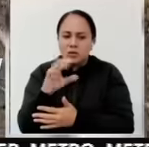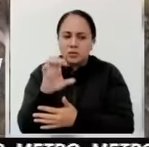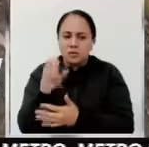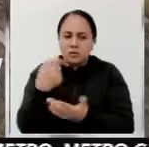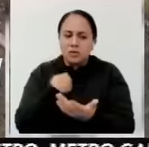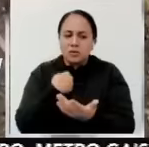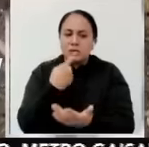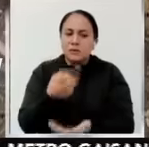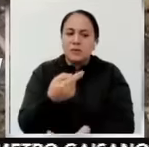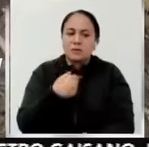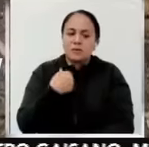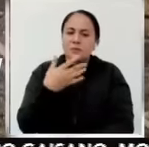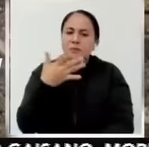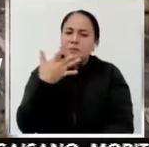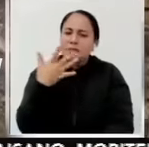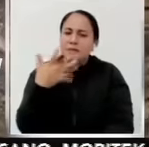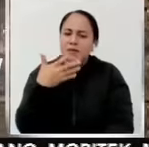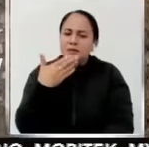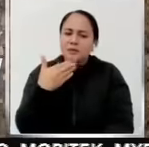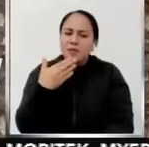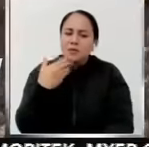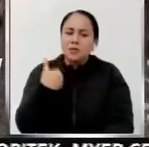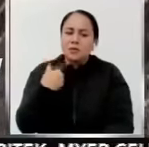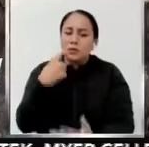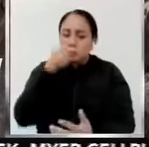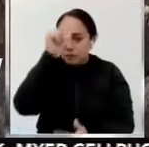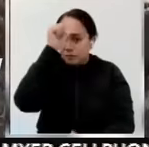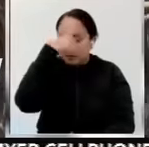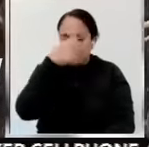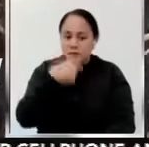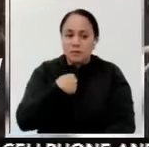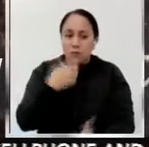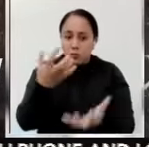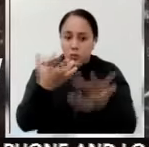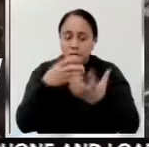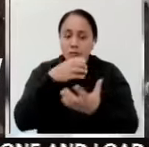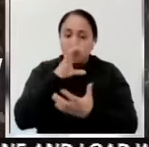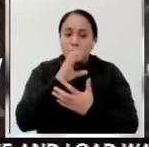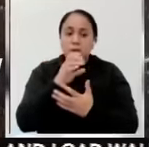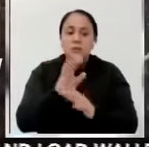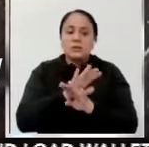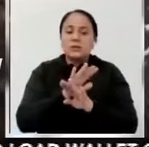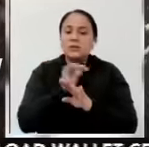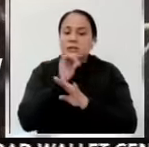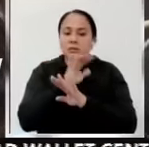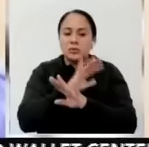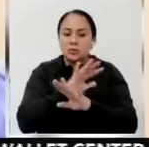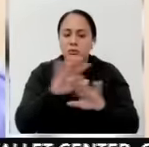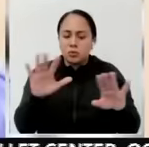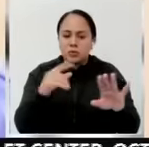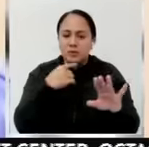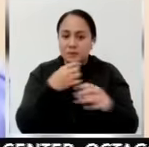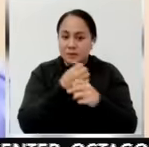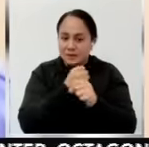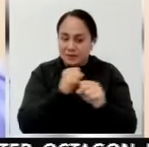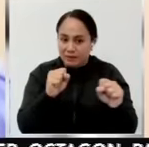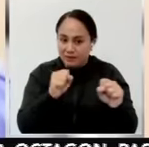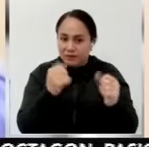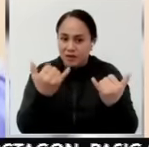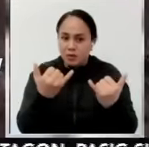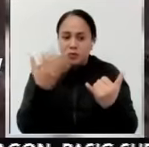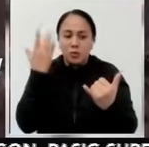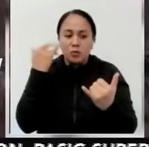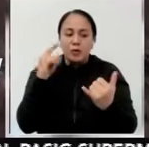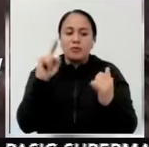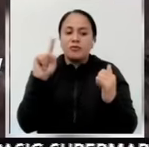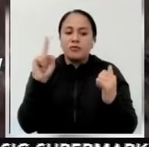miss. Kaya si Florence, may paalala sa mga nagbabalak uminom nito. Hindi po natin masasabi na safe siya as of now because it needs further